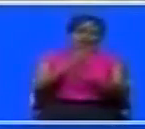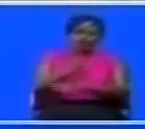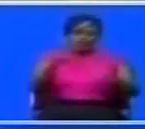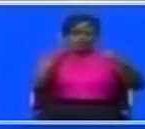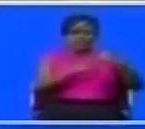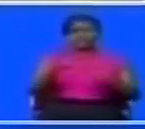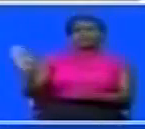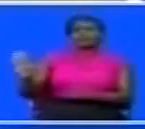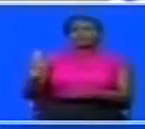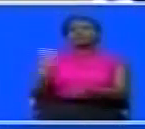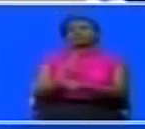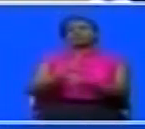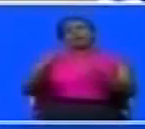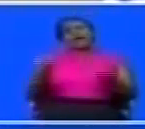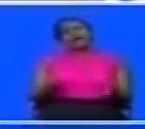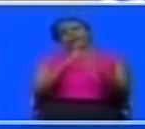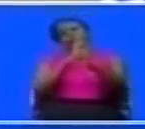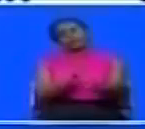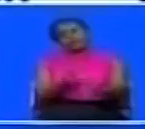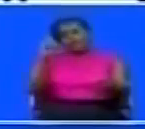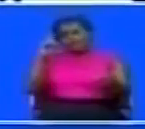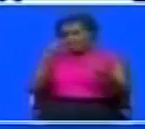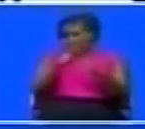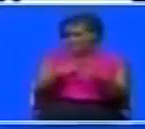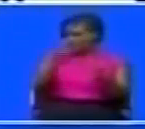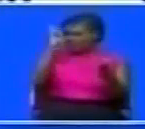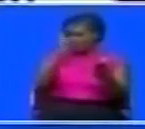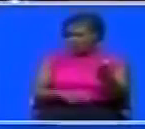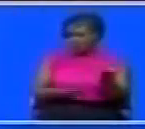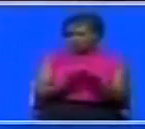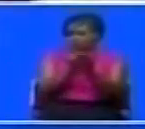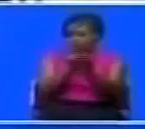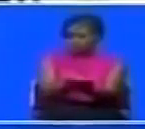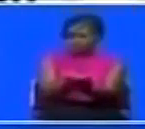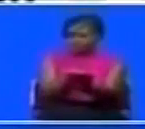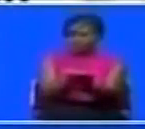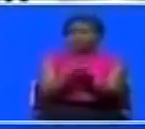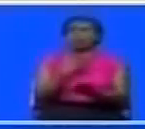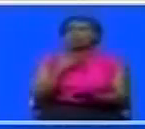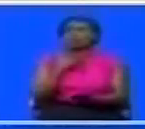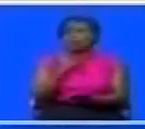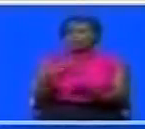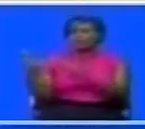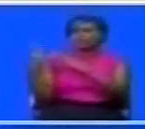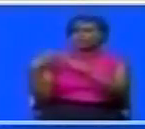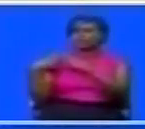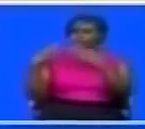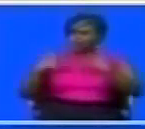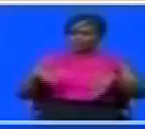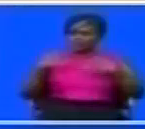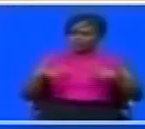700 imetumika katika hii ripoti. Lengo hapa ni kuwasilisha ombi la kuwataka wahusika